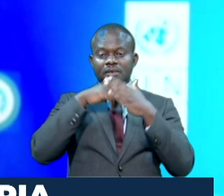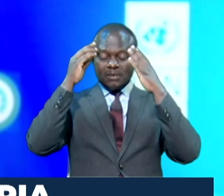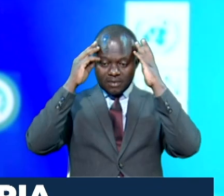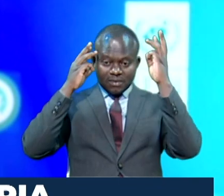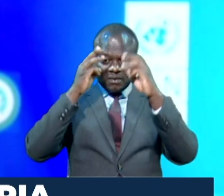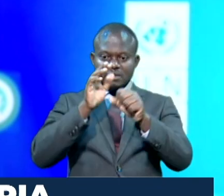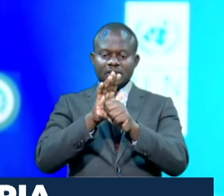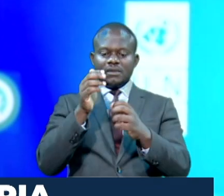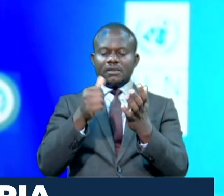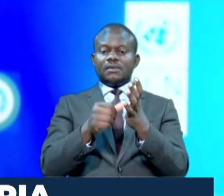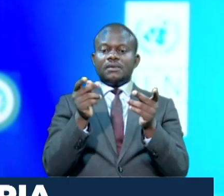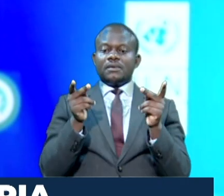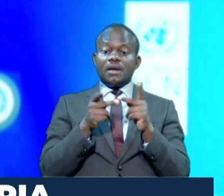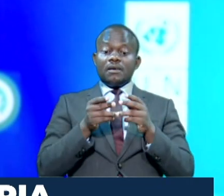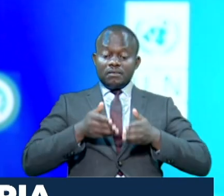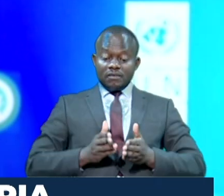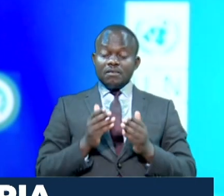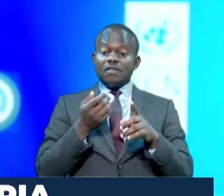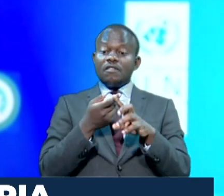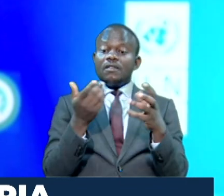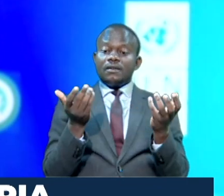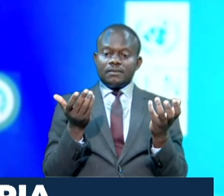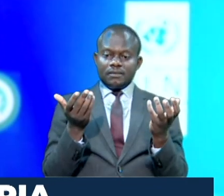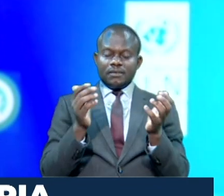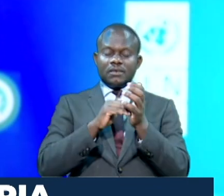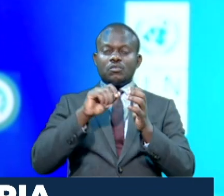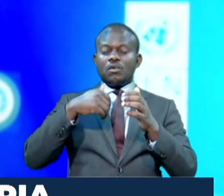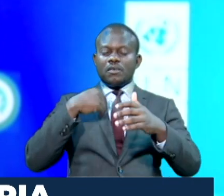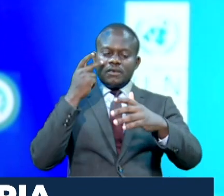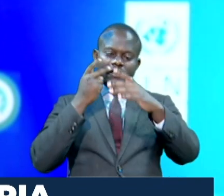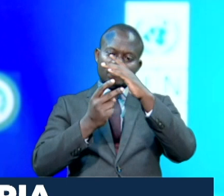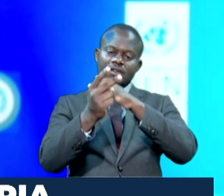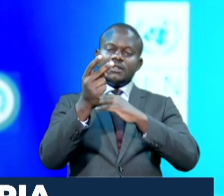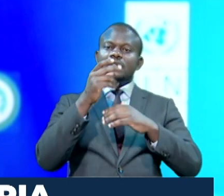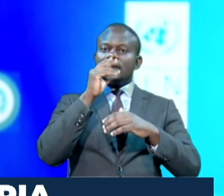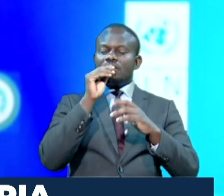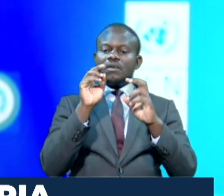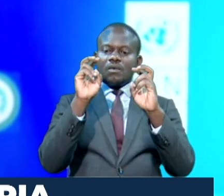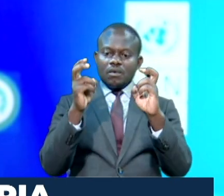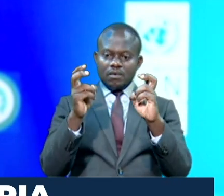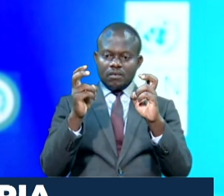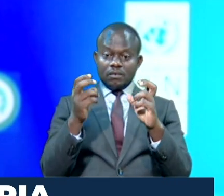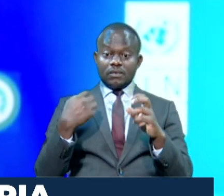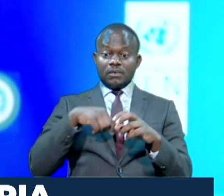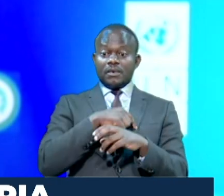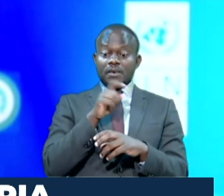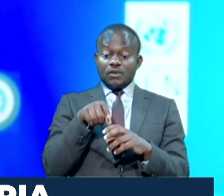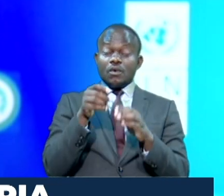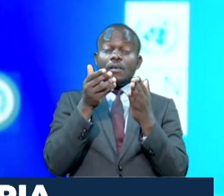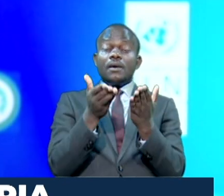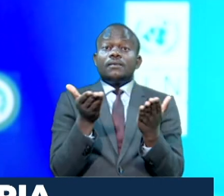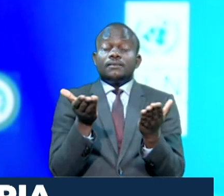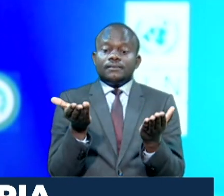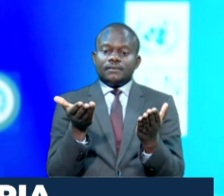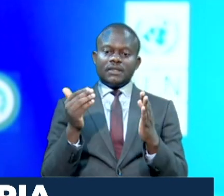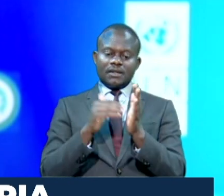cyane n'ibibazo by'aho mukomoka. Mukwiye na none kuba mufite icyerekezo cyo kuvuga muti, nyamara aho dukwiye kuba turi naha,